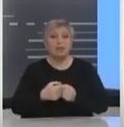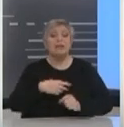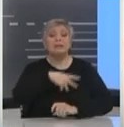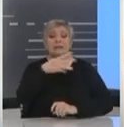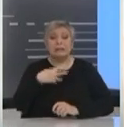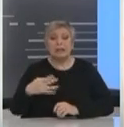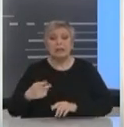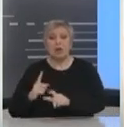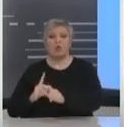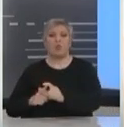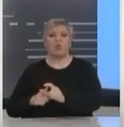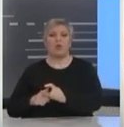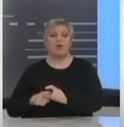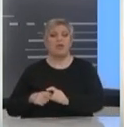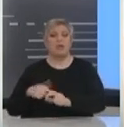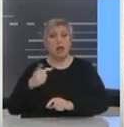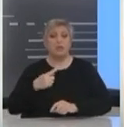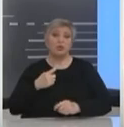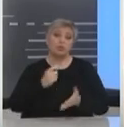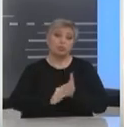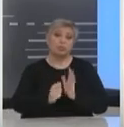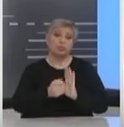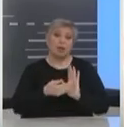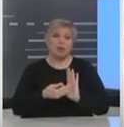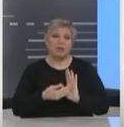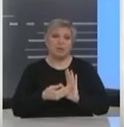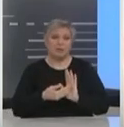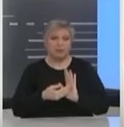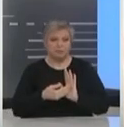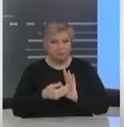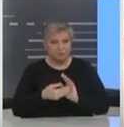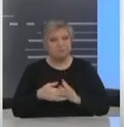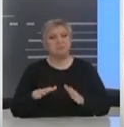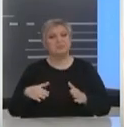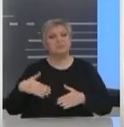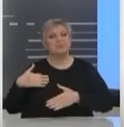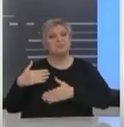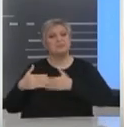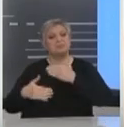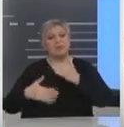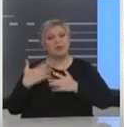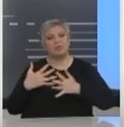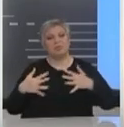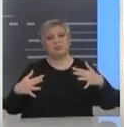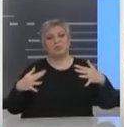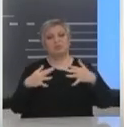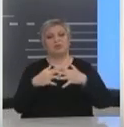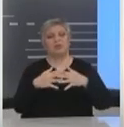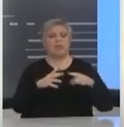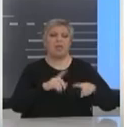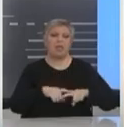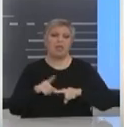ερχόμαστε, βέβαια, στα χρόνια της αλληλοσφαγής, όπου και εκεί το κόμμα